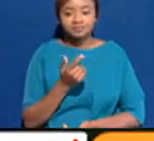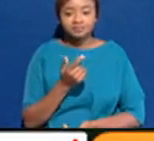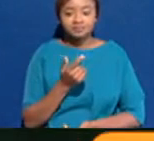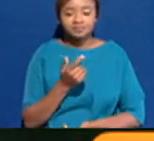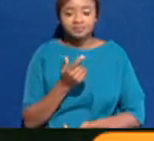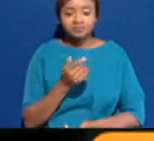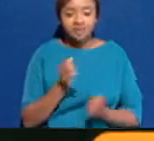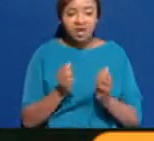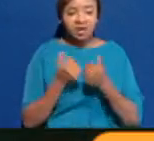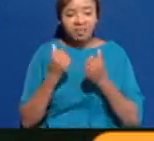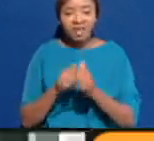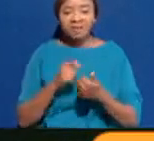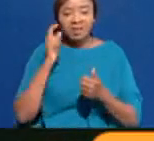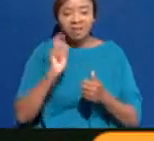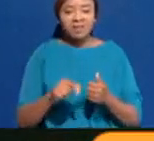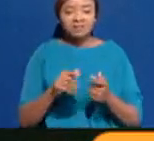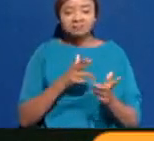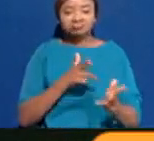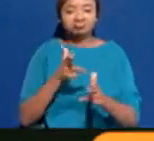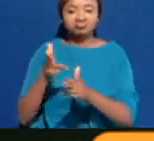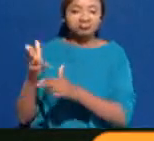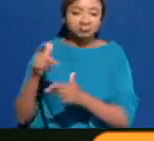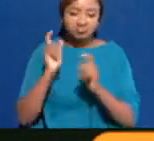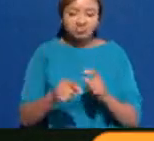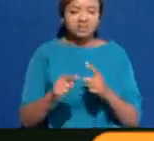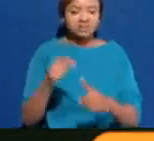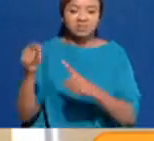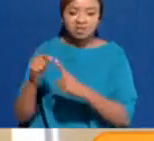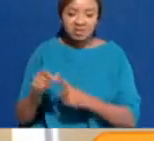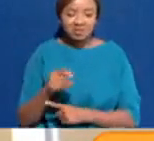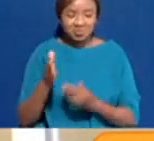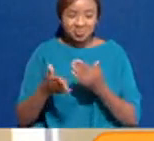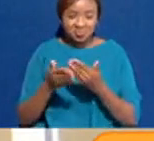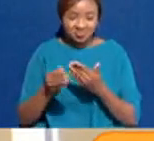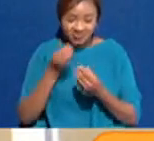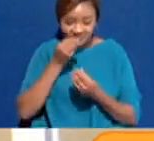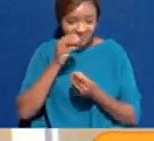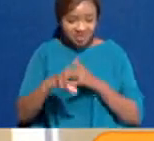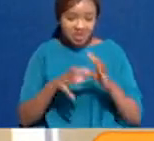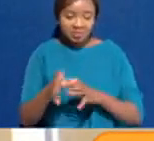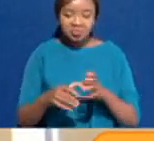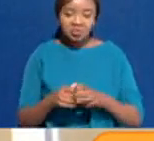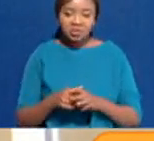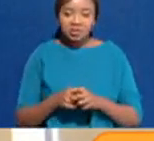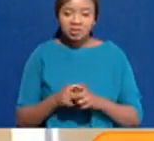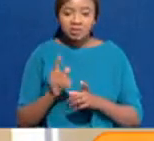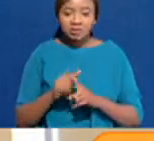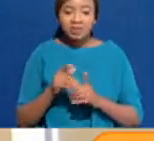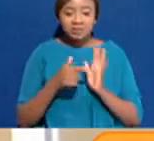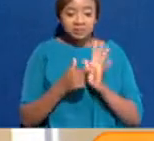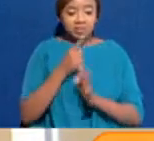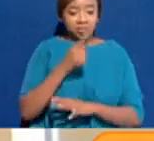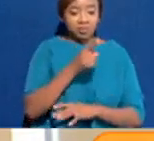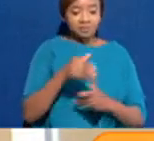lazima watu wapige risasi mambo ya hilaga. Na kusema ukweli, hawa vijana ambao wako hapa kutoka Samburu